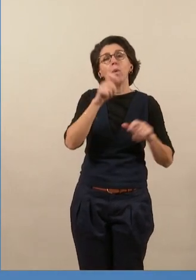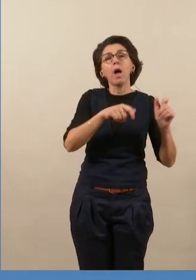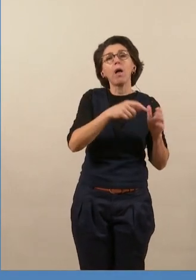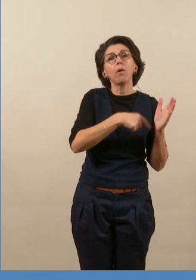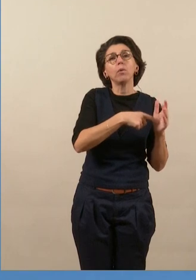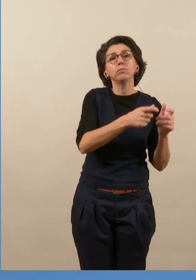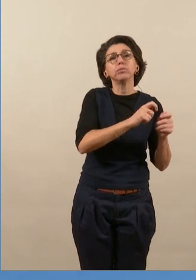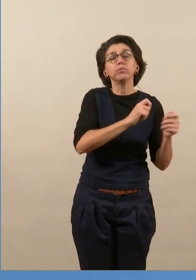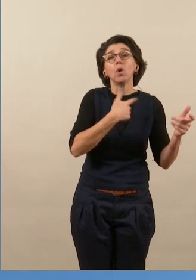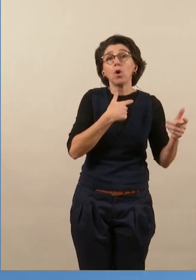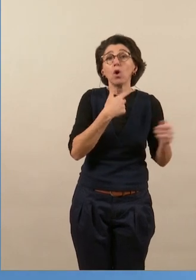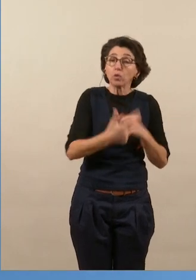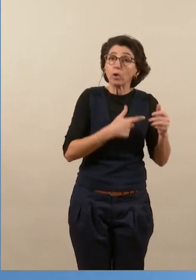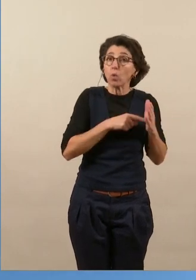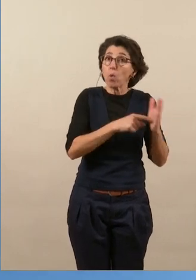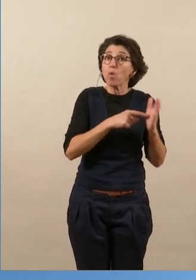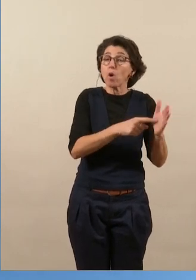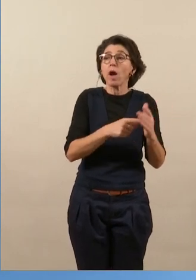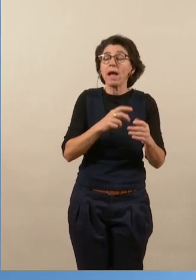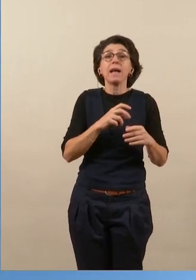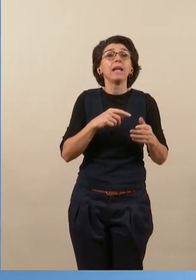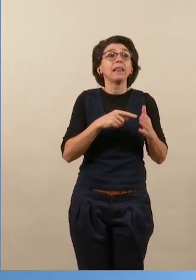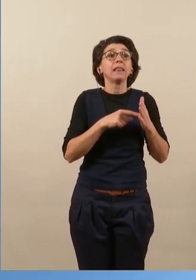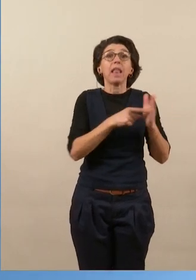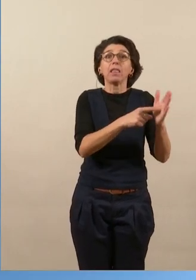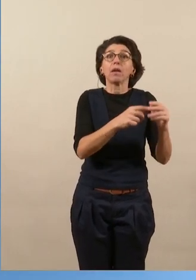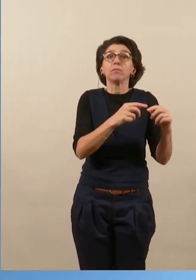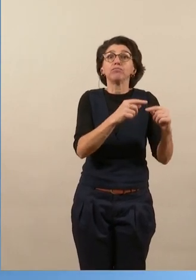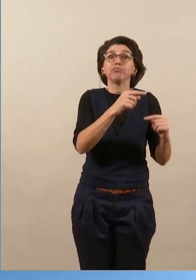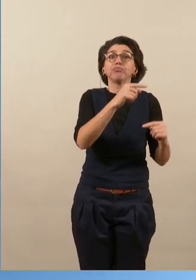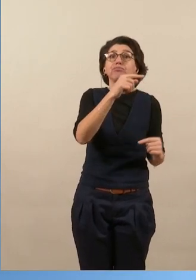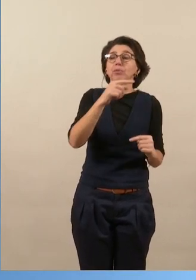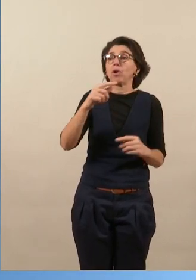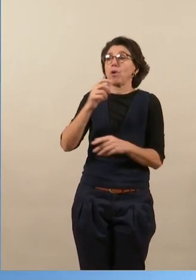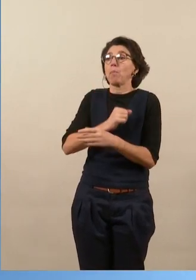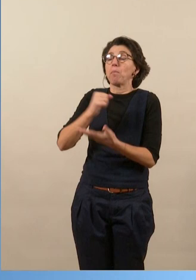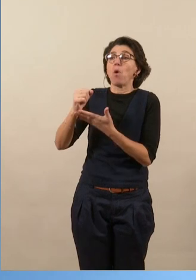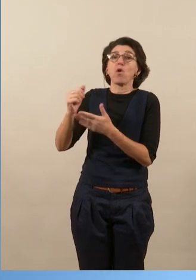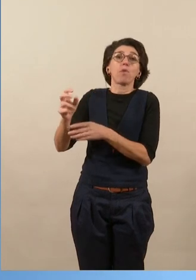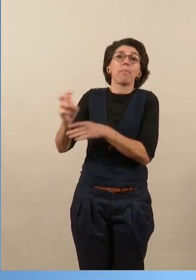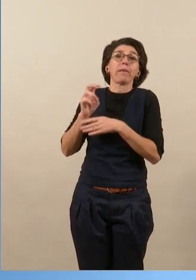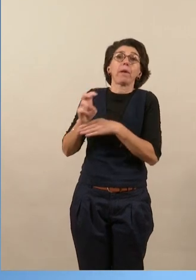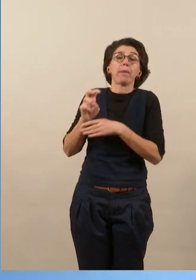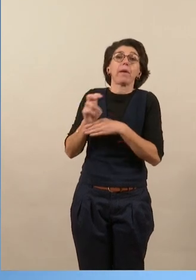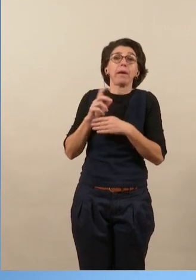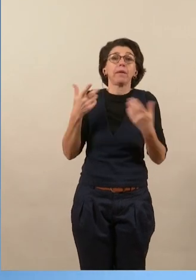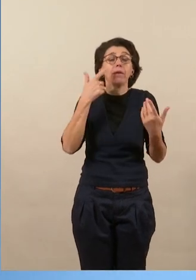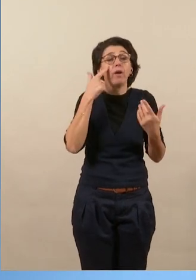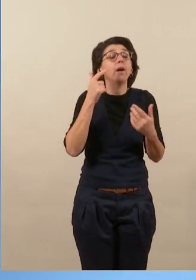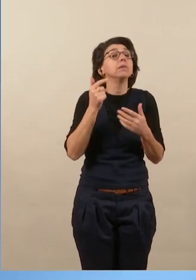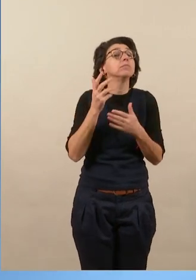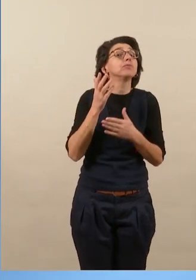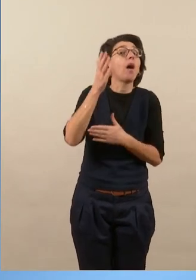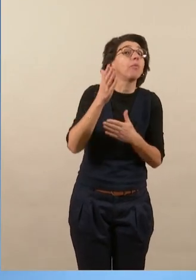augmente la dette les banques elles suivent et au final on verra plus tard avec l'éventuel futur mess ou futur m de